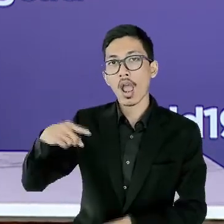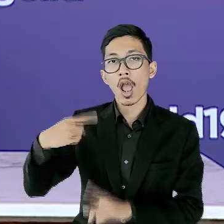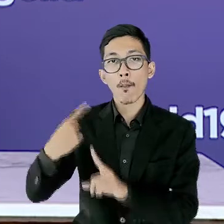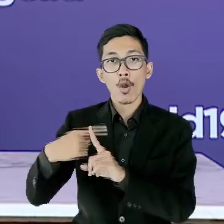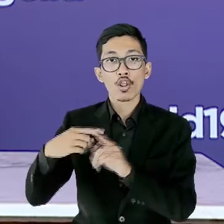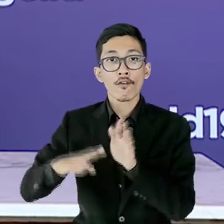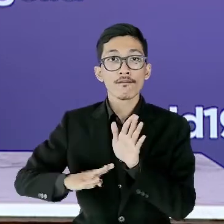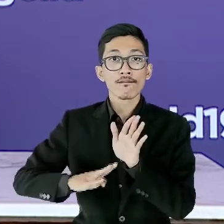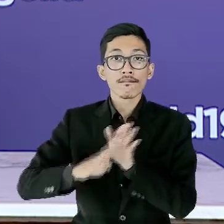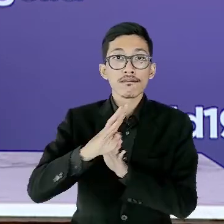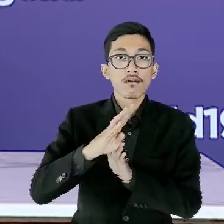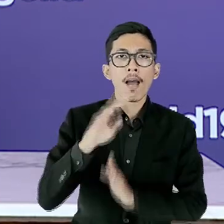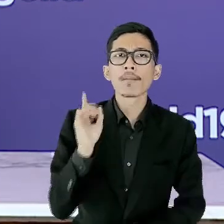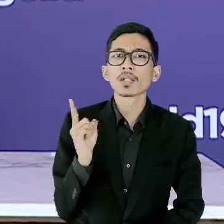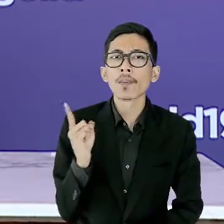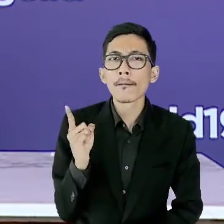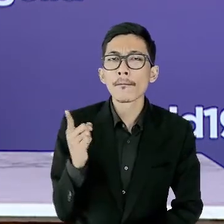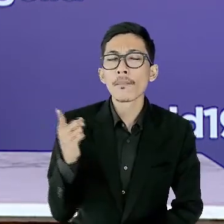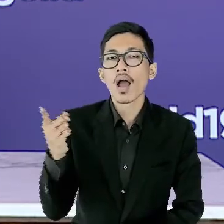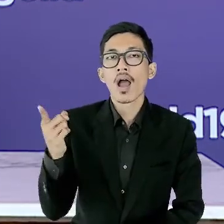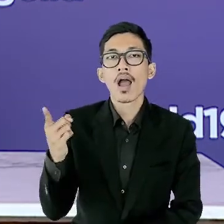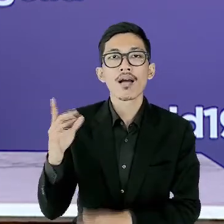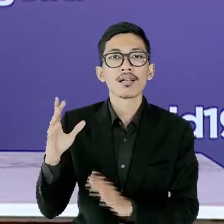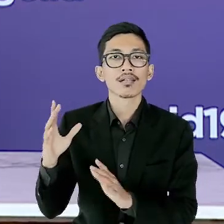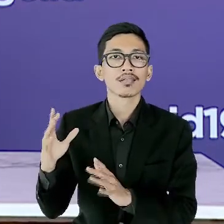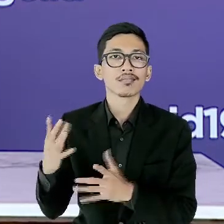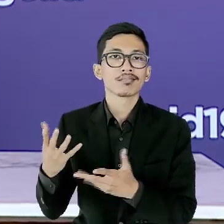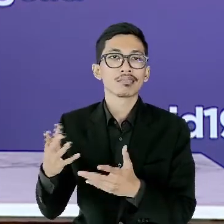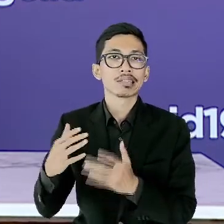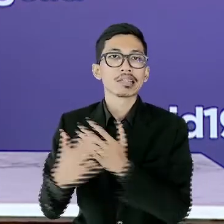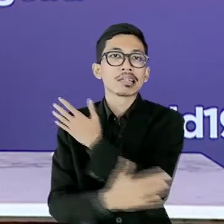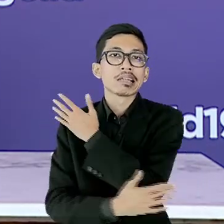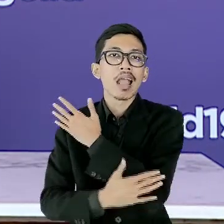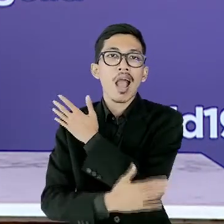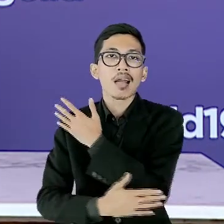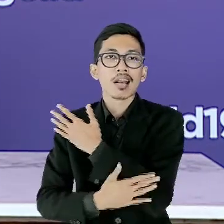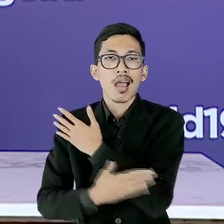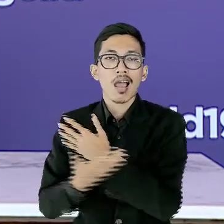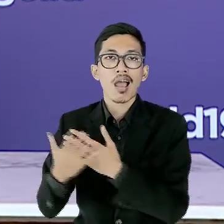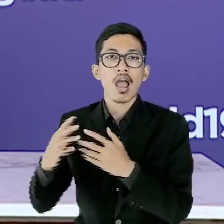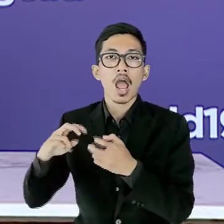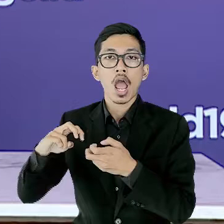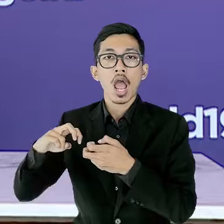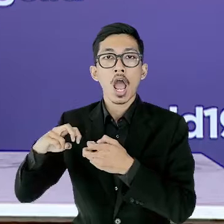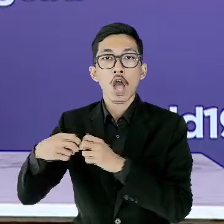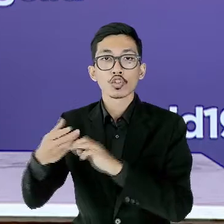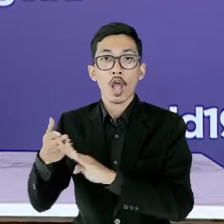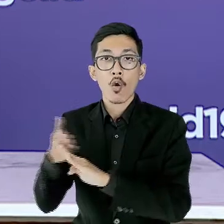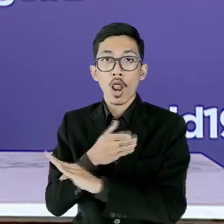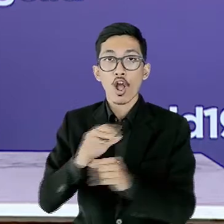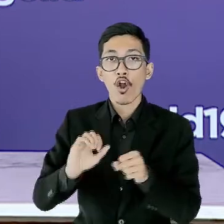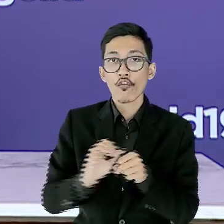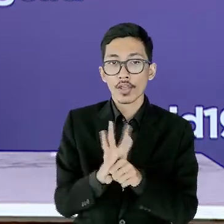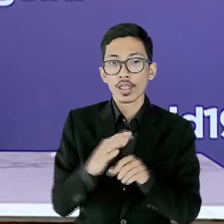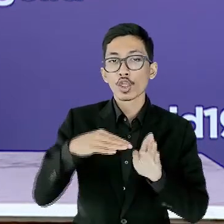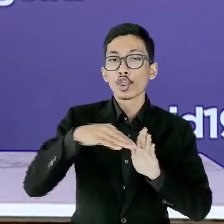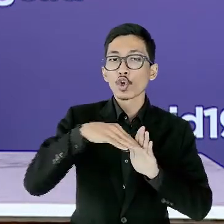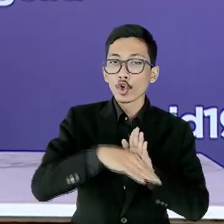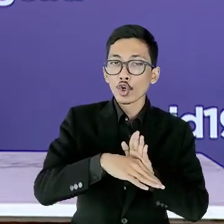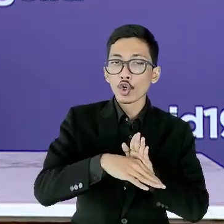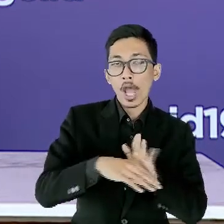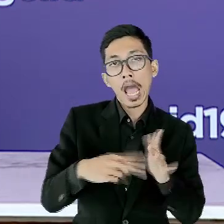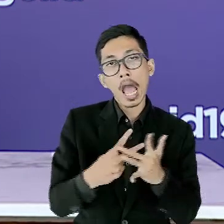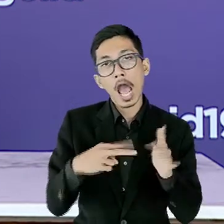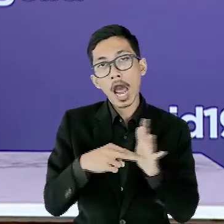karena euforia keberhasilan negara dalam menurunkan kasus di lonjakan pertama, sehingga masyarakat cenderung